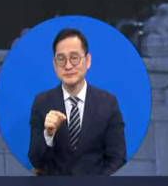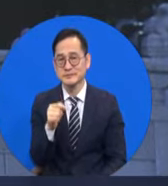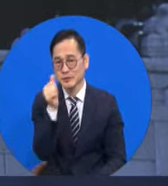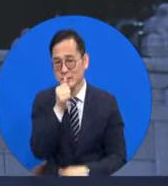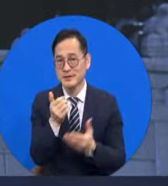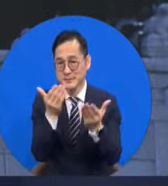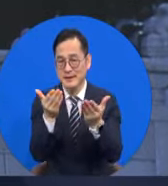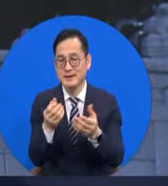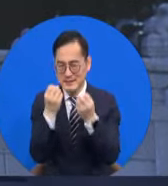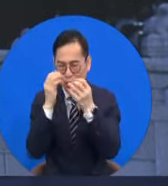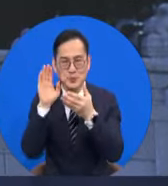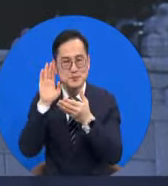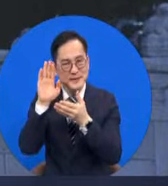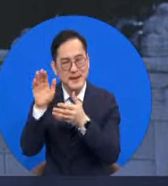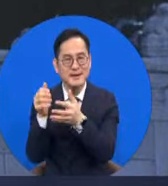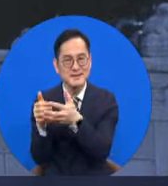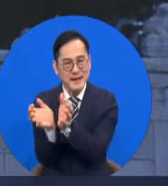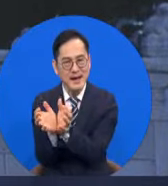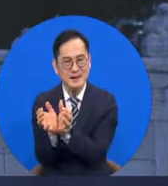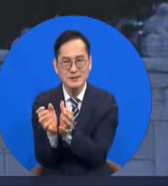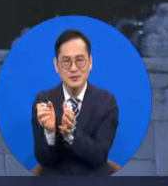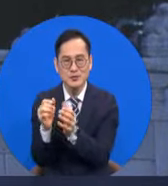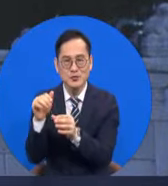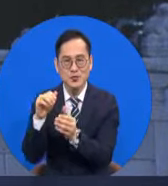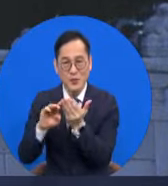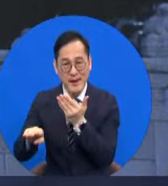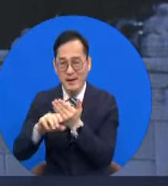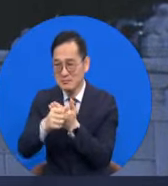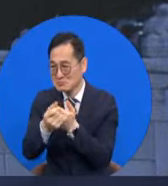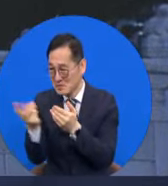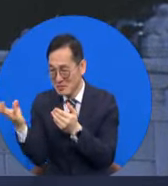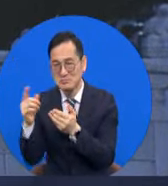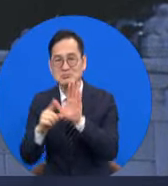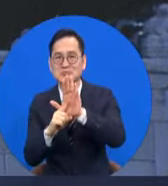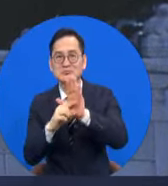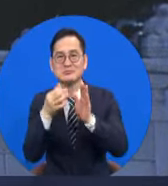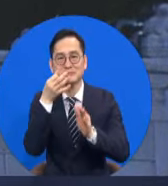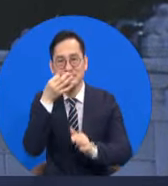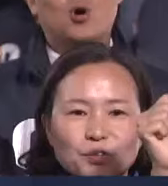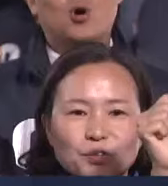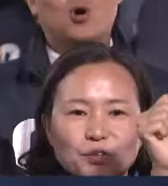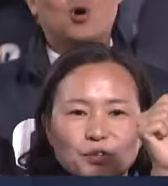조국혁신당 등의 마지막 유세 장면 살펴보겠습니다.